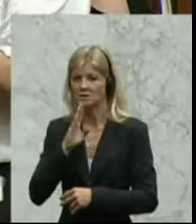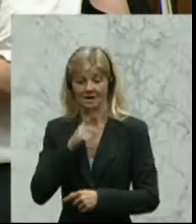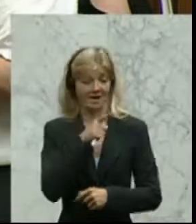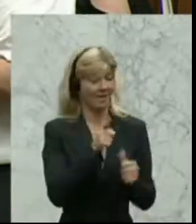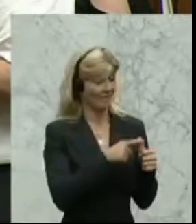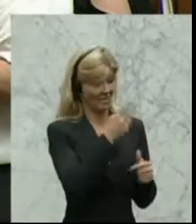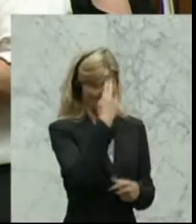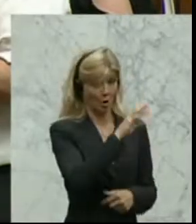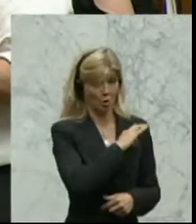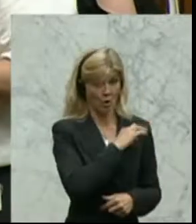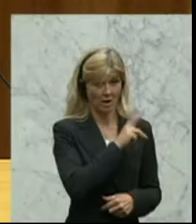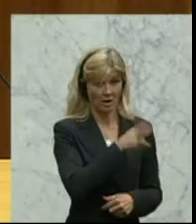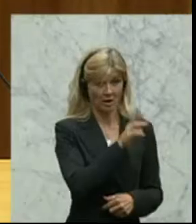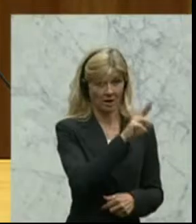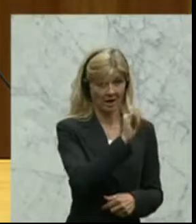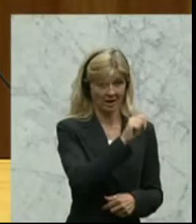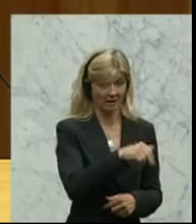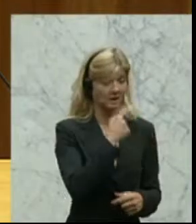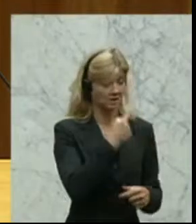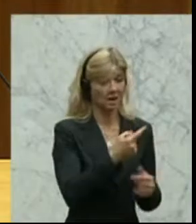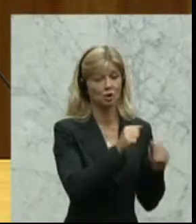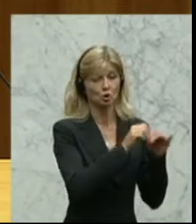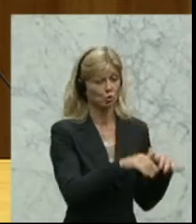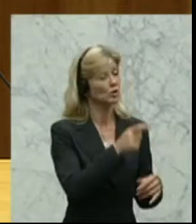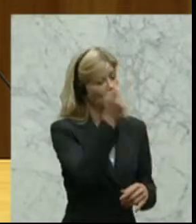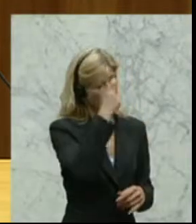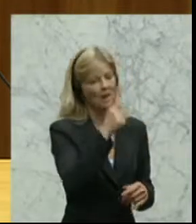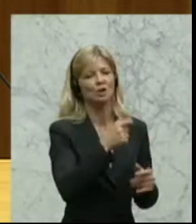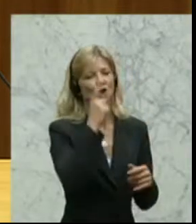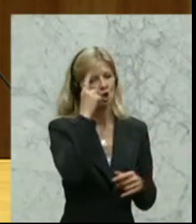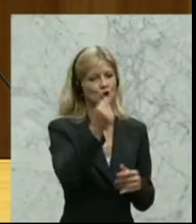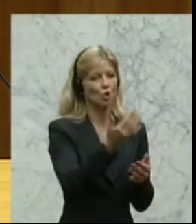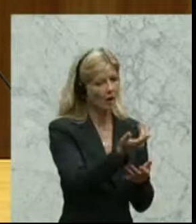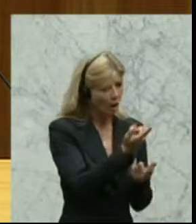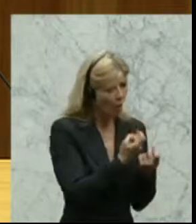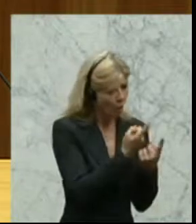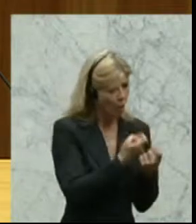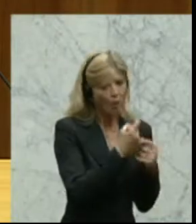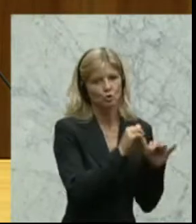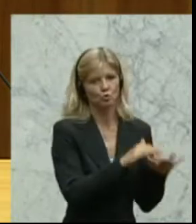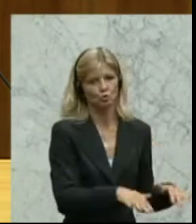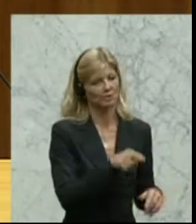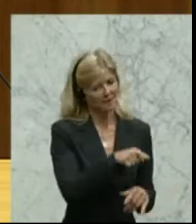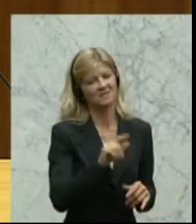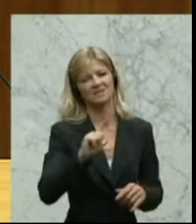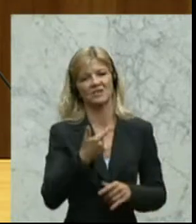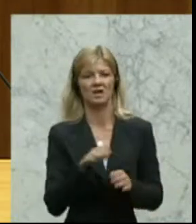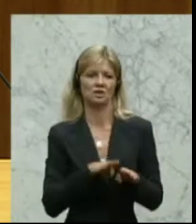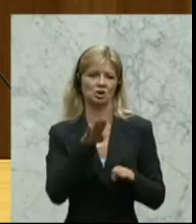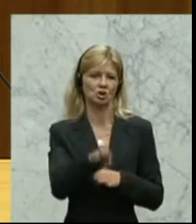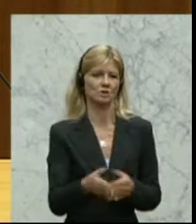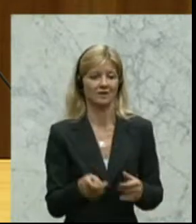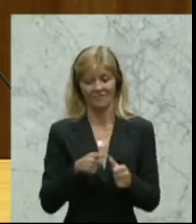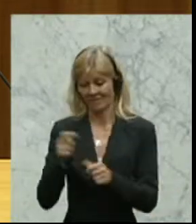er Steuereintreibungsstruktur. Das kann erst der zweite Schritt sein. Wenn wir unsere Arbeitsfelder geordnet haben, dann wird man